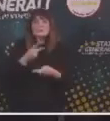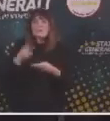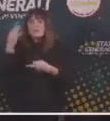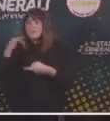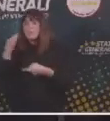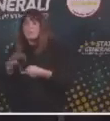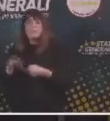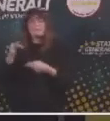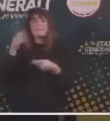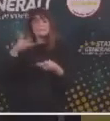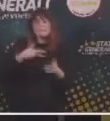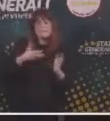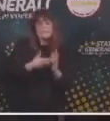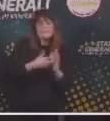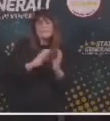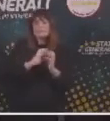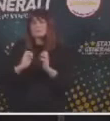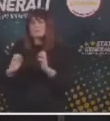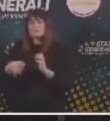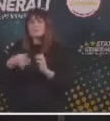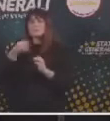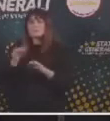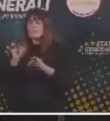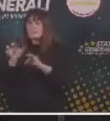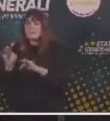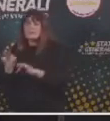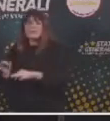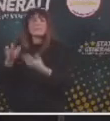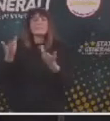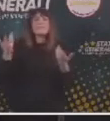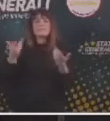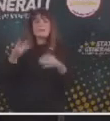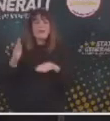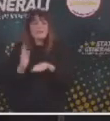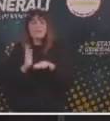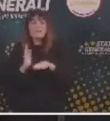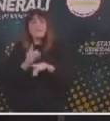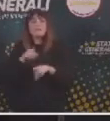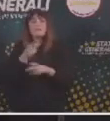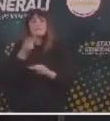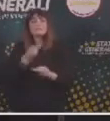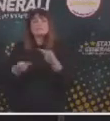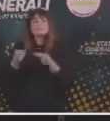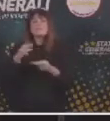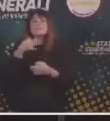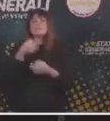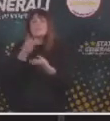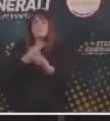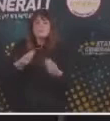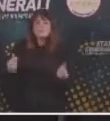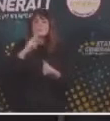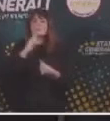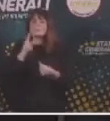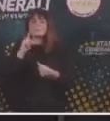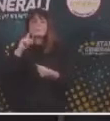volte tanti attacchi cercando sempre le soluzioni le risposte migliori come giusto che sia senza orari